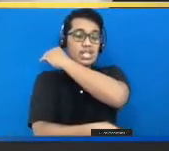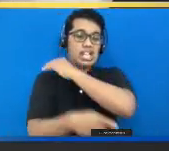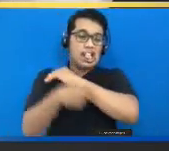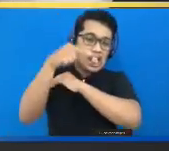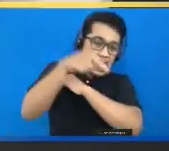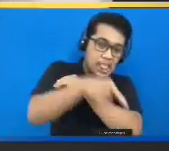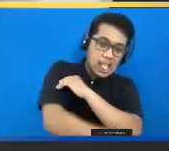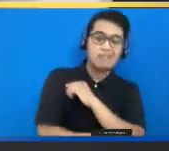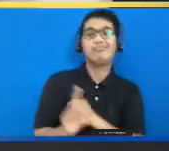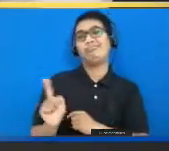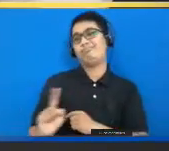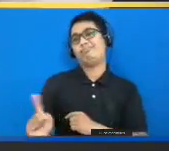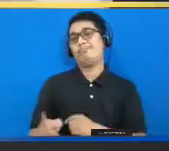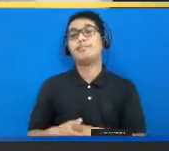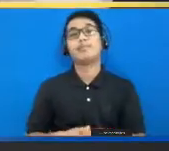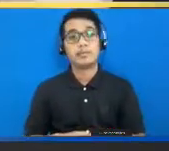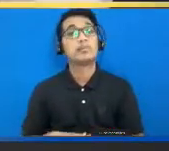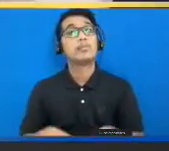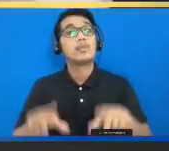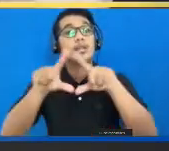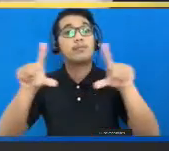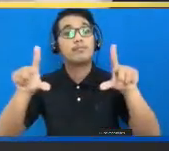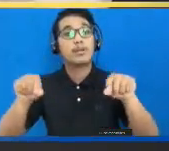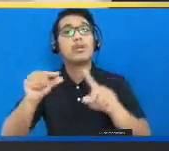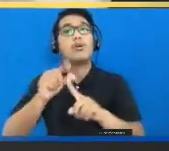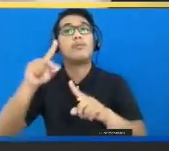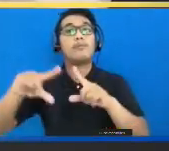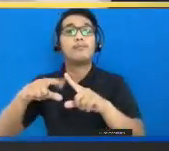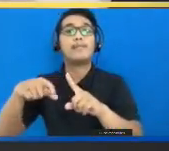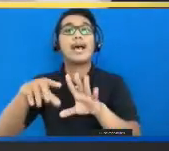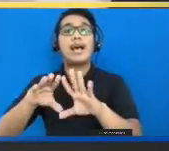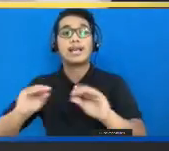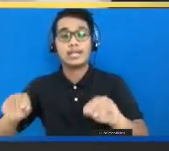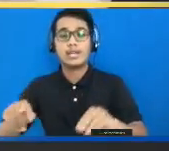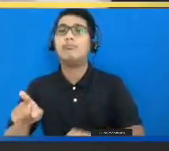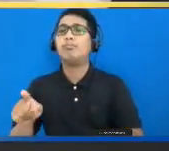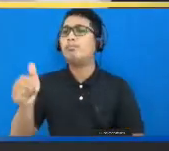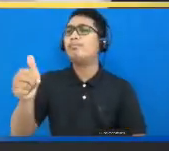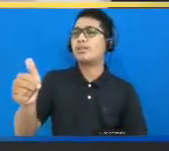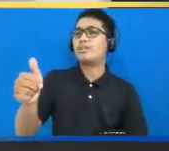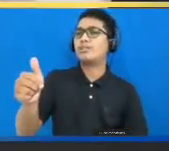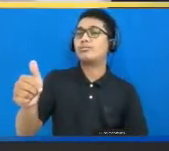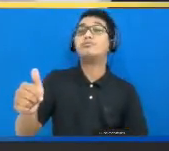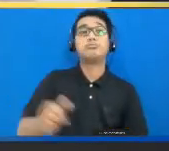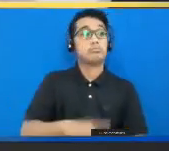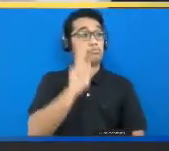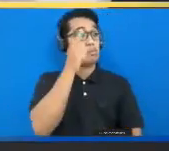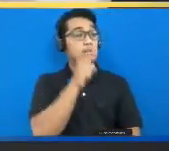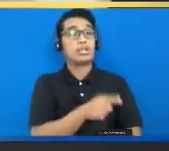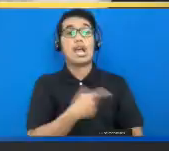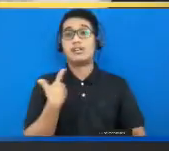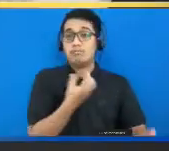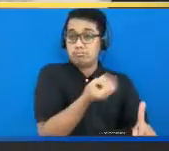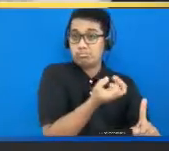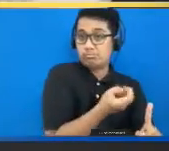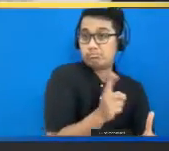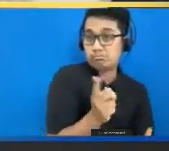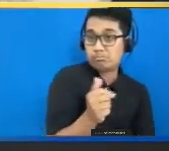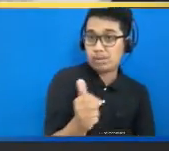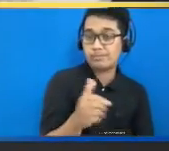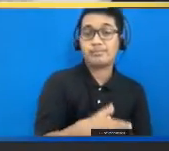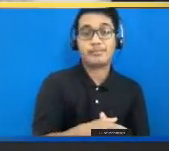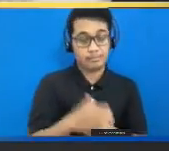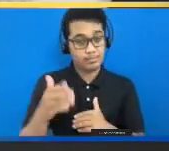terlalu dalam lagi Kemudian kartu pra kerja dari juga disampaikan tentu sangat baik bagi pemerintah menjadi beberapa masukan sehingga